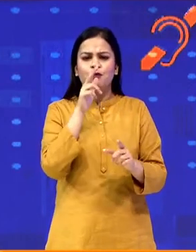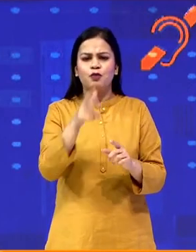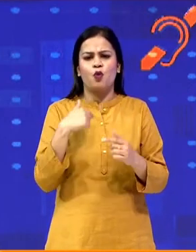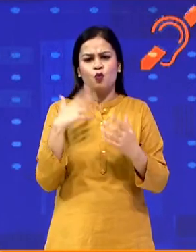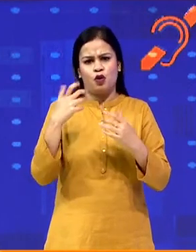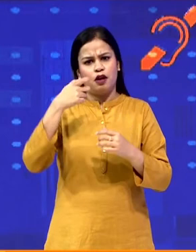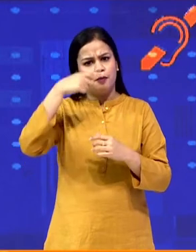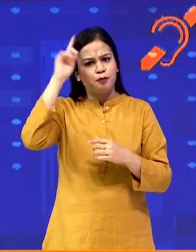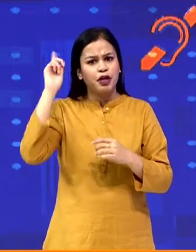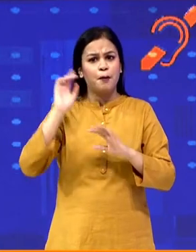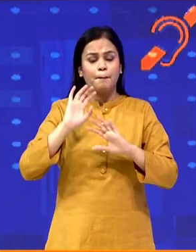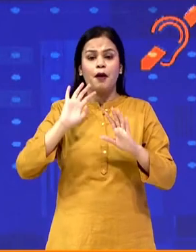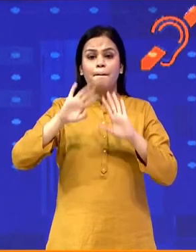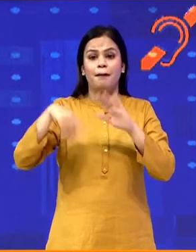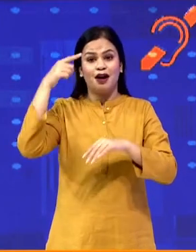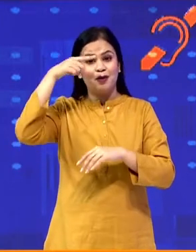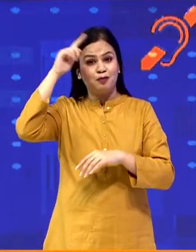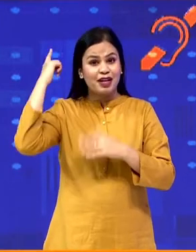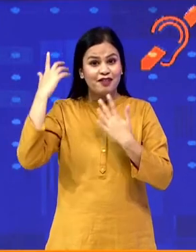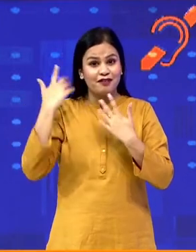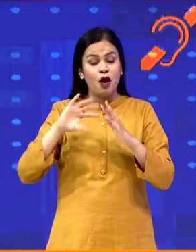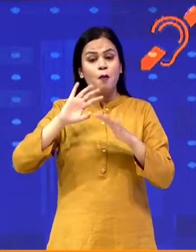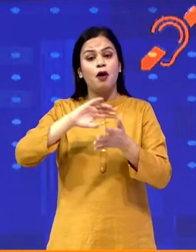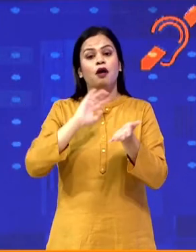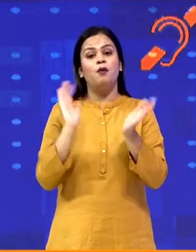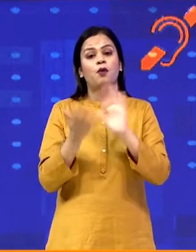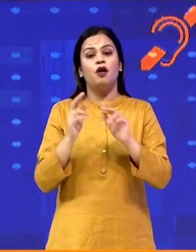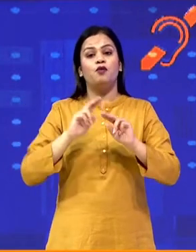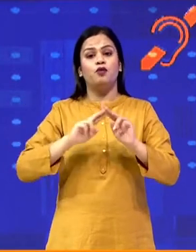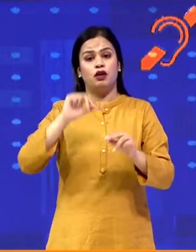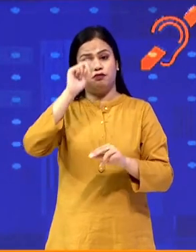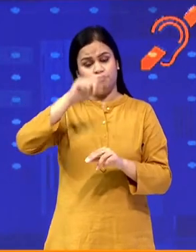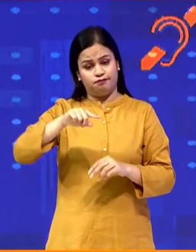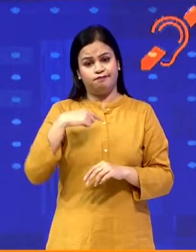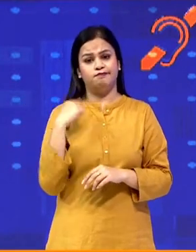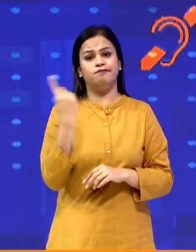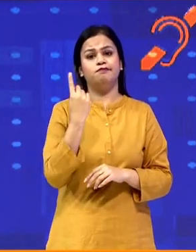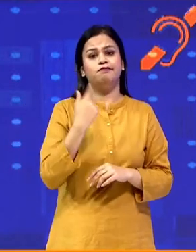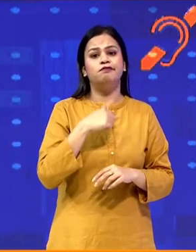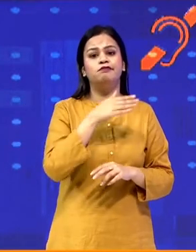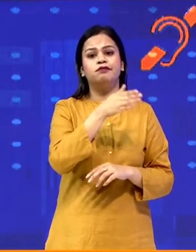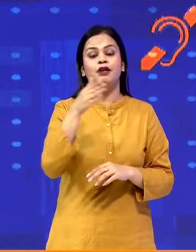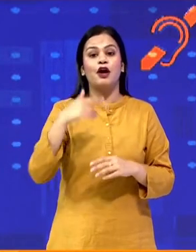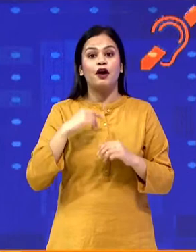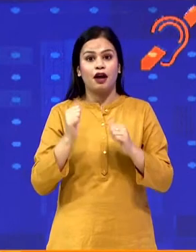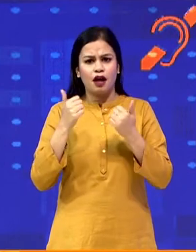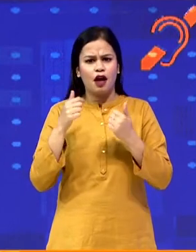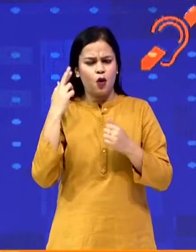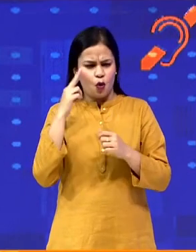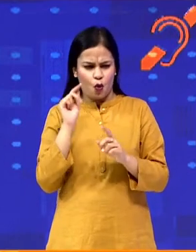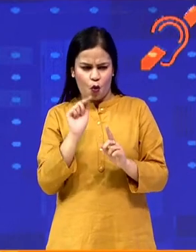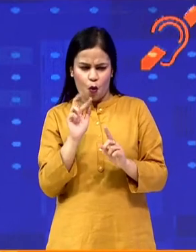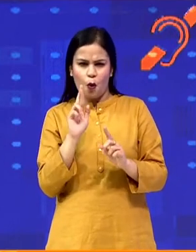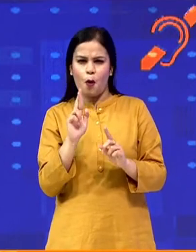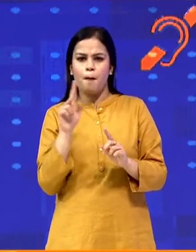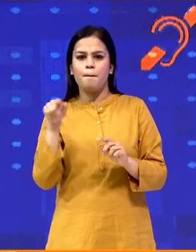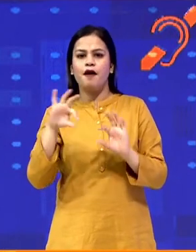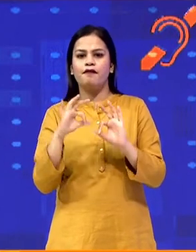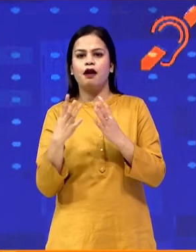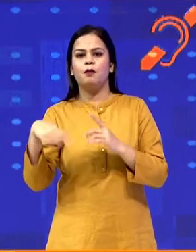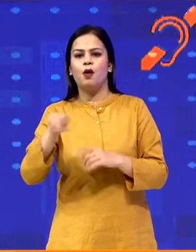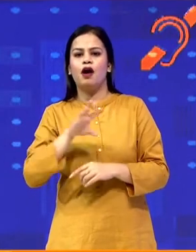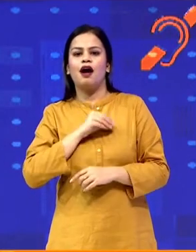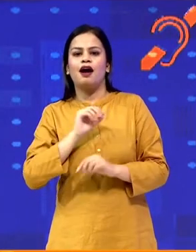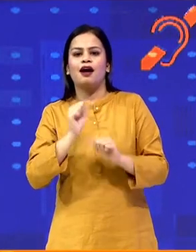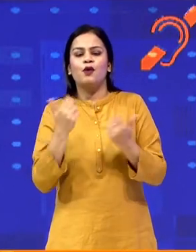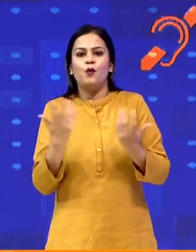कर मुंडन कर के पूरे देश में घूमेगी तो मेरे ख्याल में उससे फैमिली डर गई की मैं एक